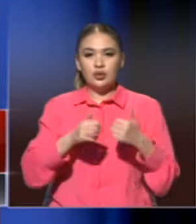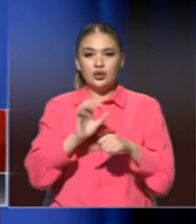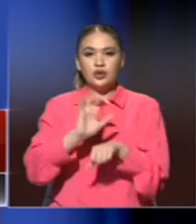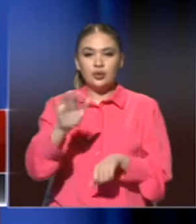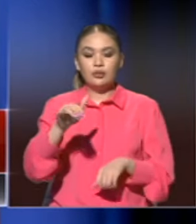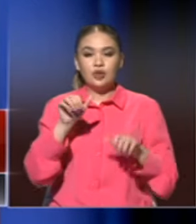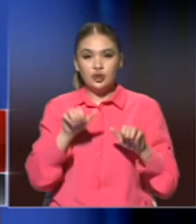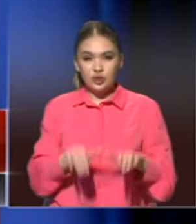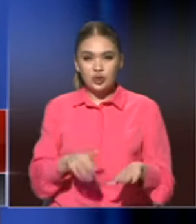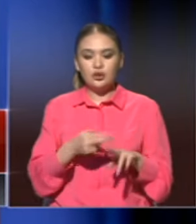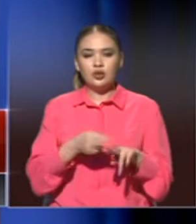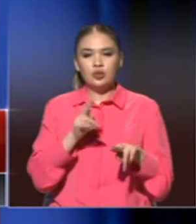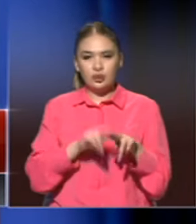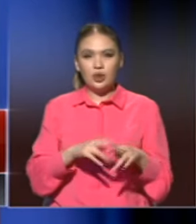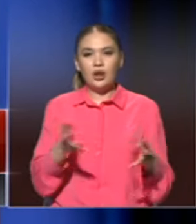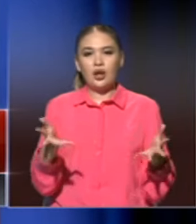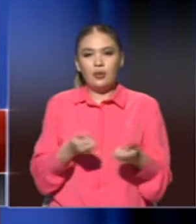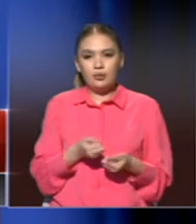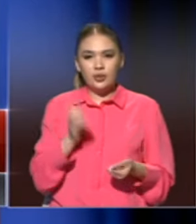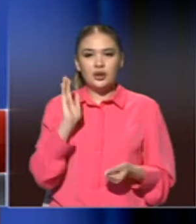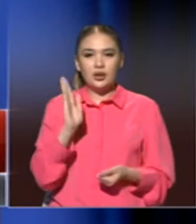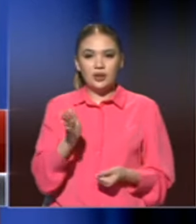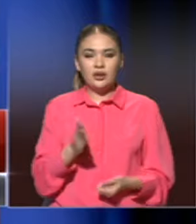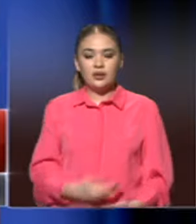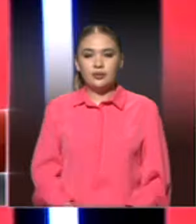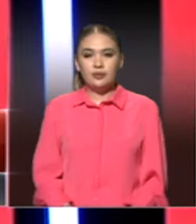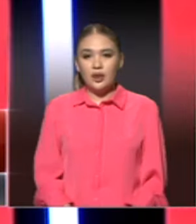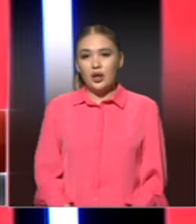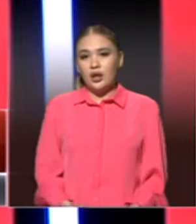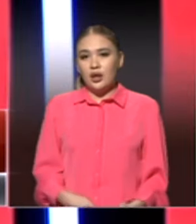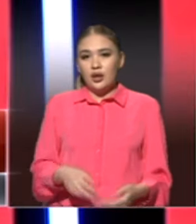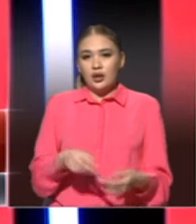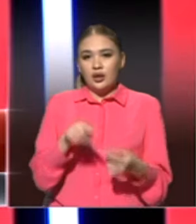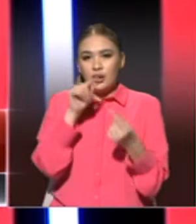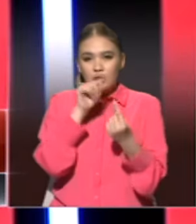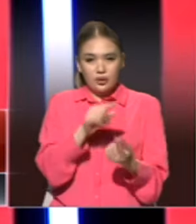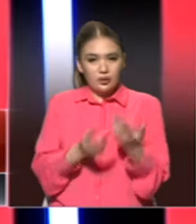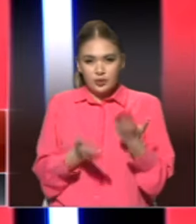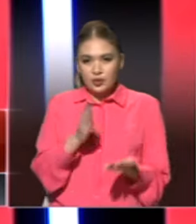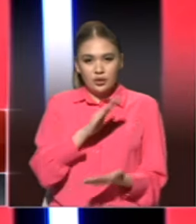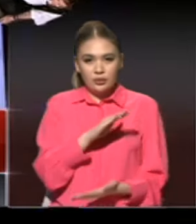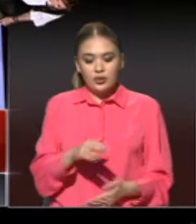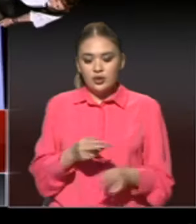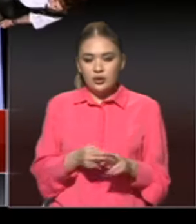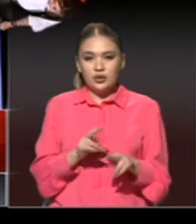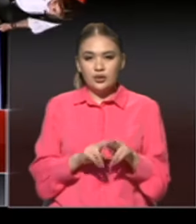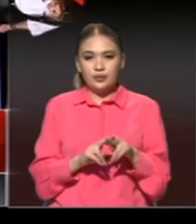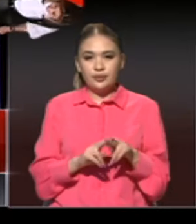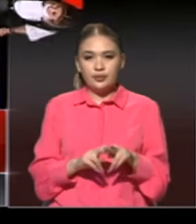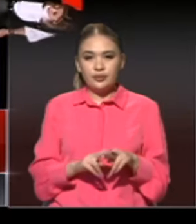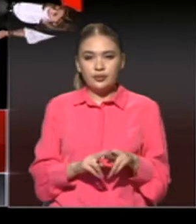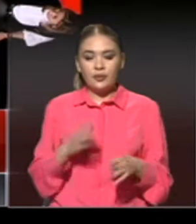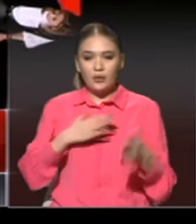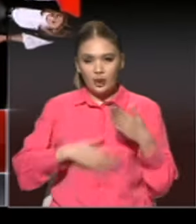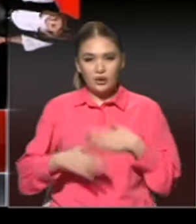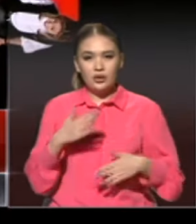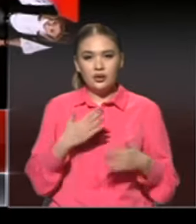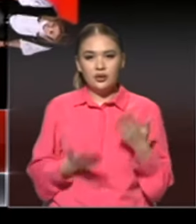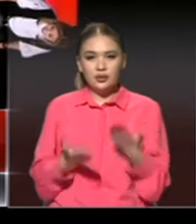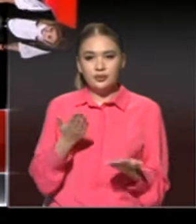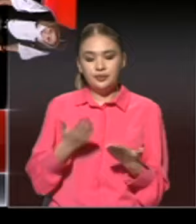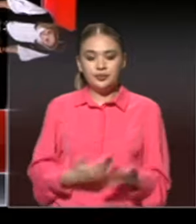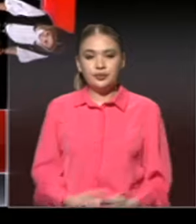деп шешеді, сол нәтиже қабылданатын болады. Бұған ешкім наразы емес шығар, қуана-қуана қабылдаған шығар бұл жаңалықты. Жоқ, жоқ, ол расында солай. Бір